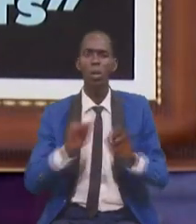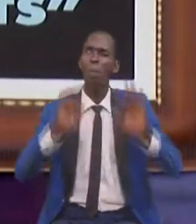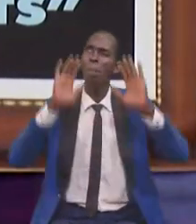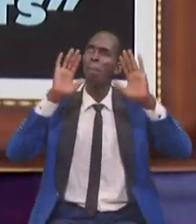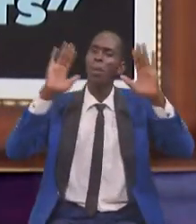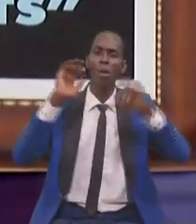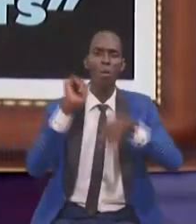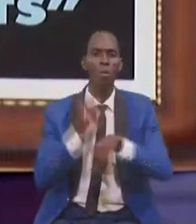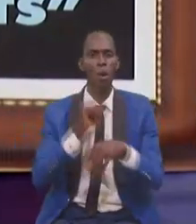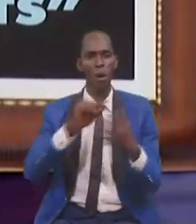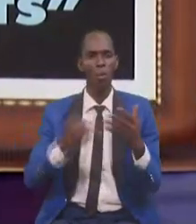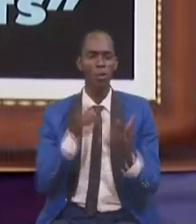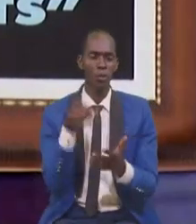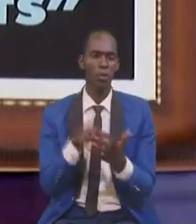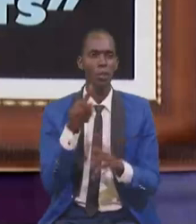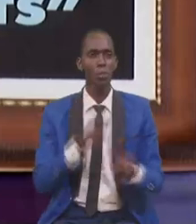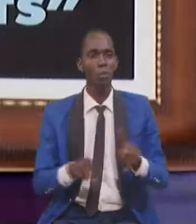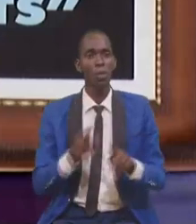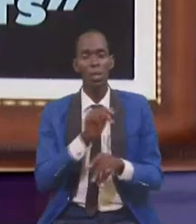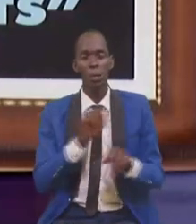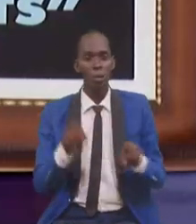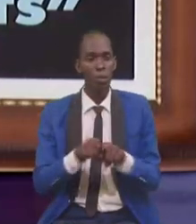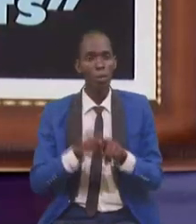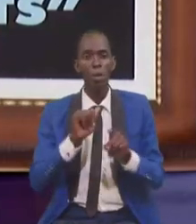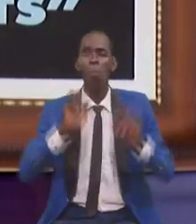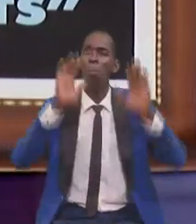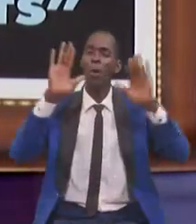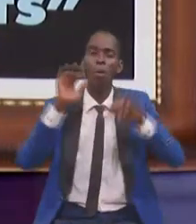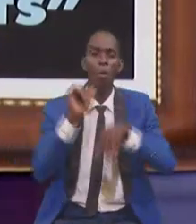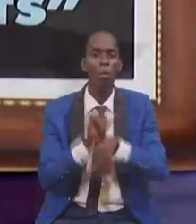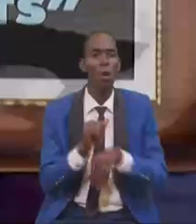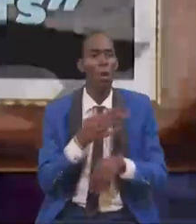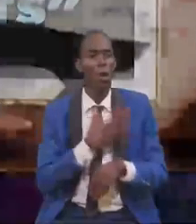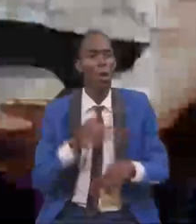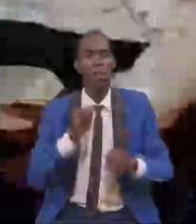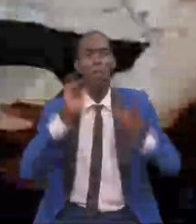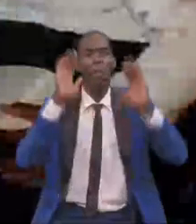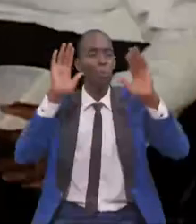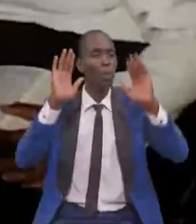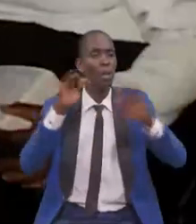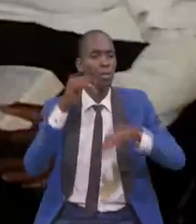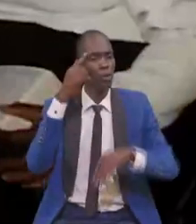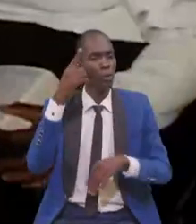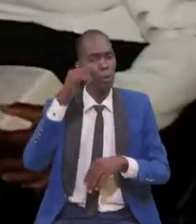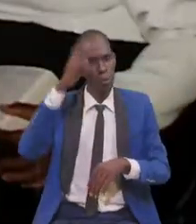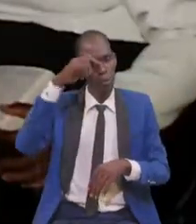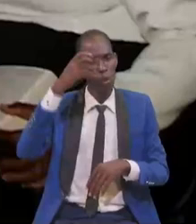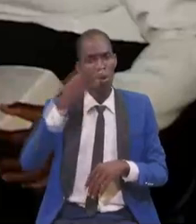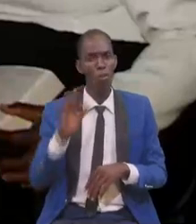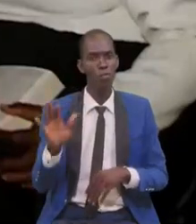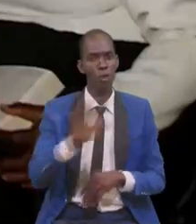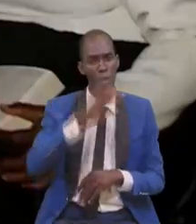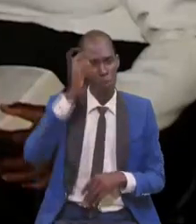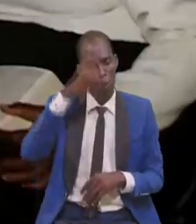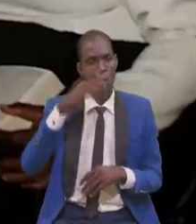peuple par des prodiges et des miracles. Et la sagesse de ces sages